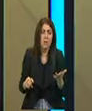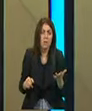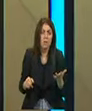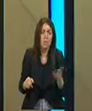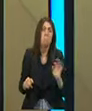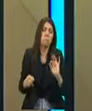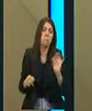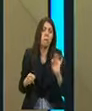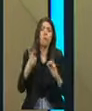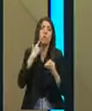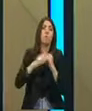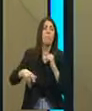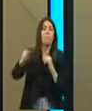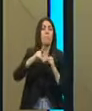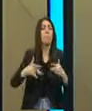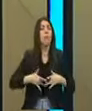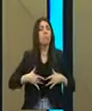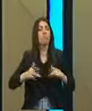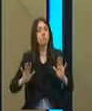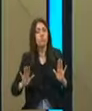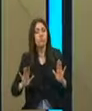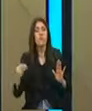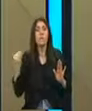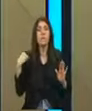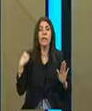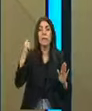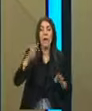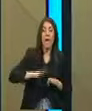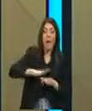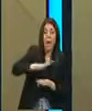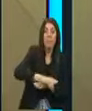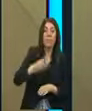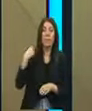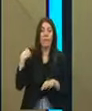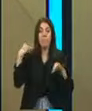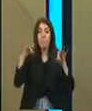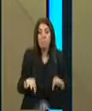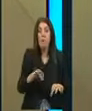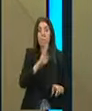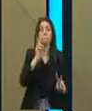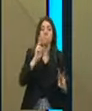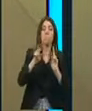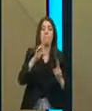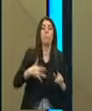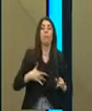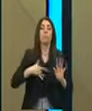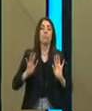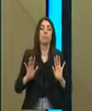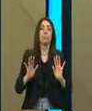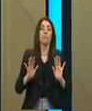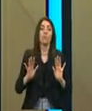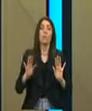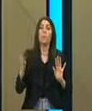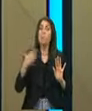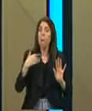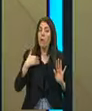memnun. Toplum bu durumdan memnun. Bunun bir yeni bir şeylerin başlamasının anı olarak gördüğü için. Evet. Yani benim mesajım